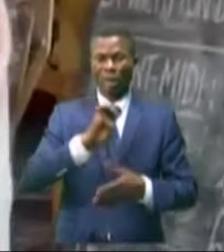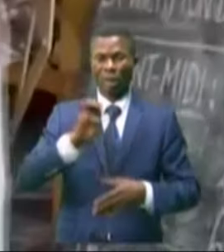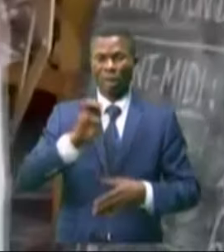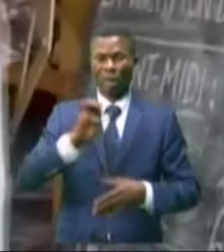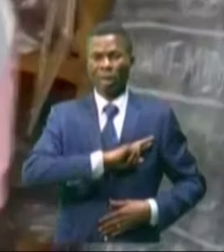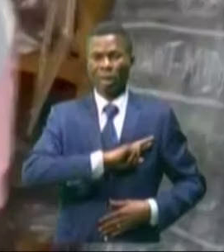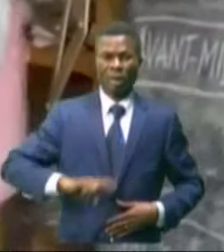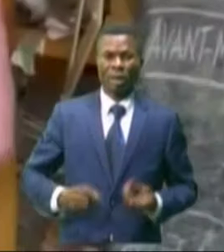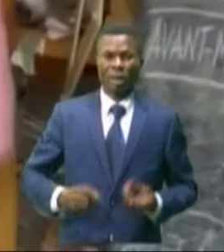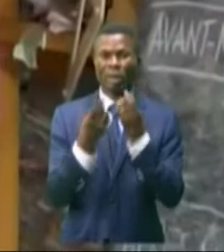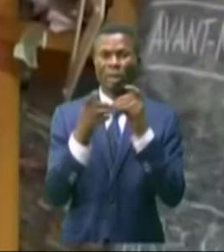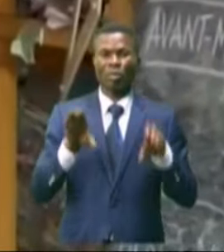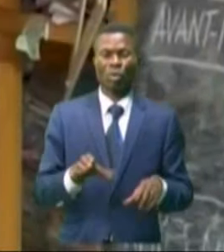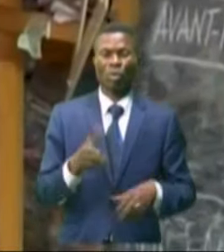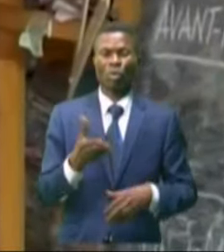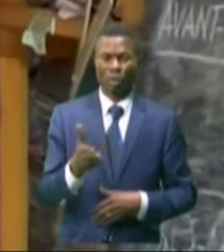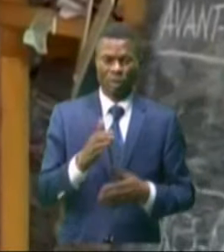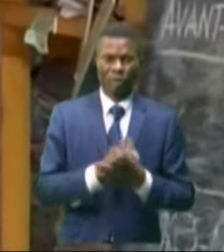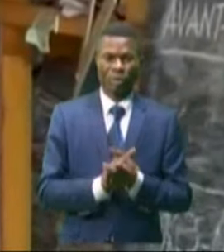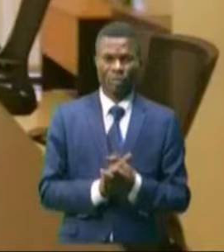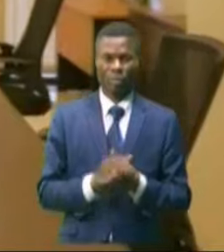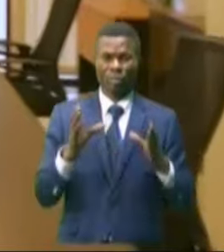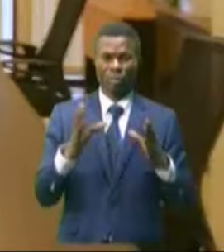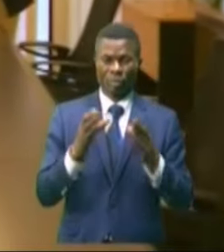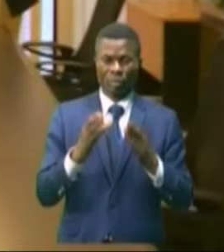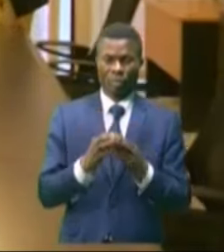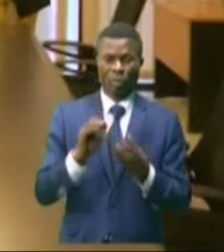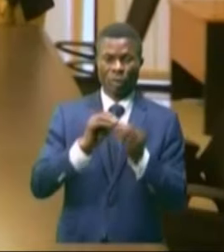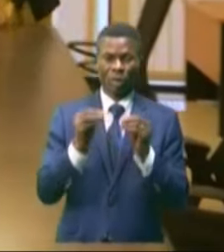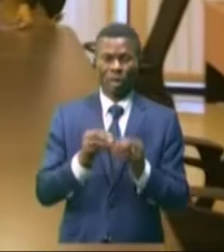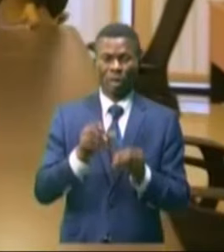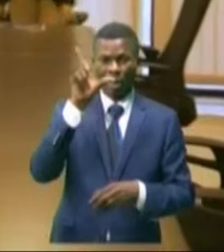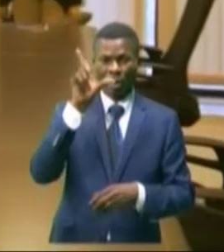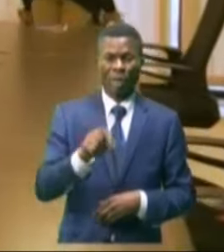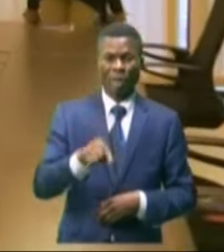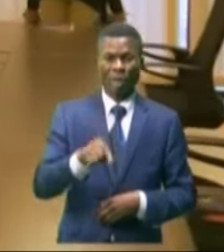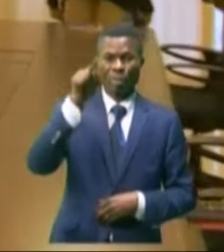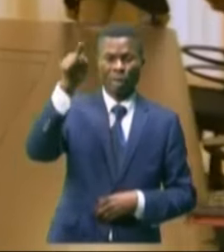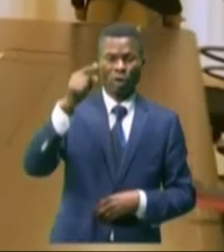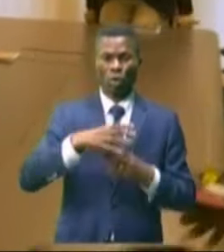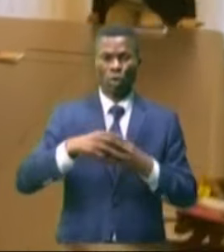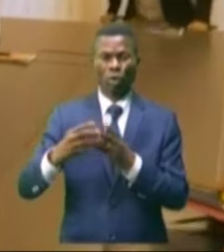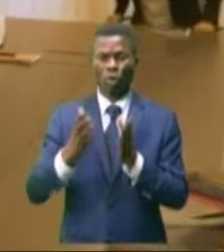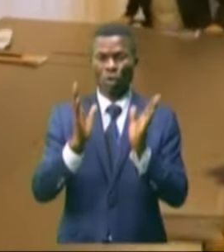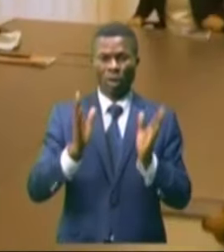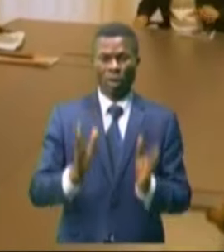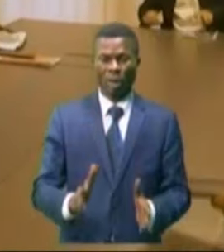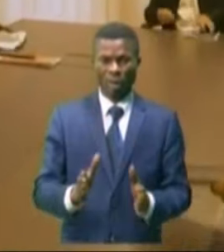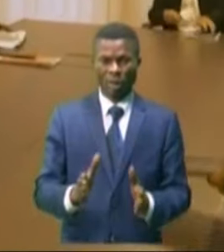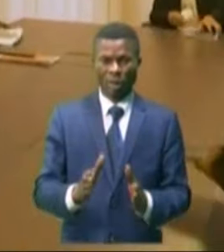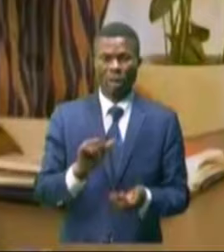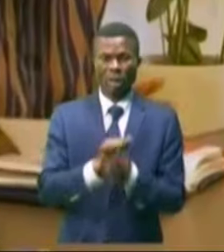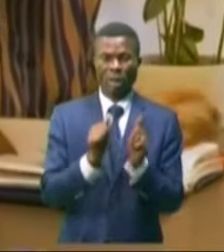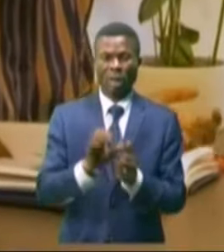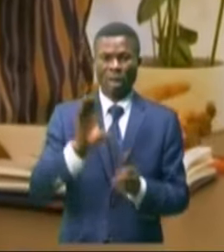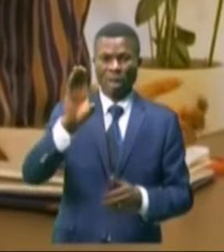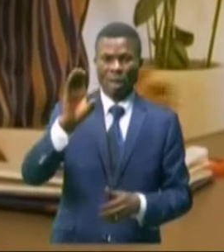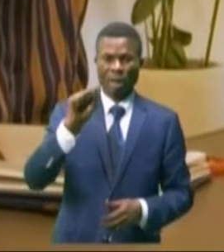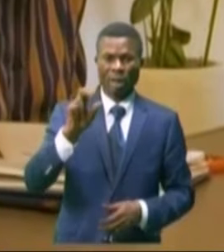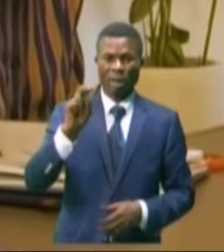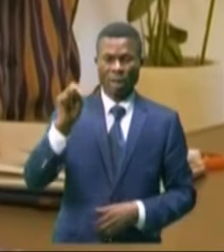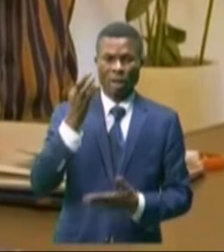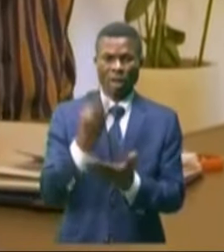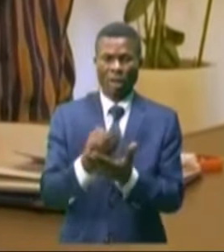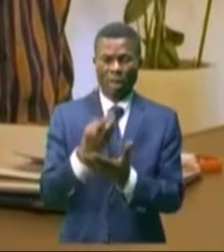la République démocratique du Congo. Avec ces fonds de 20 millions de dollars américains que le Kanoé, Fonds des Nations Unies,